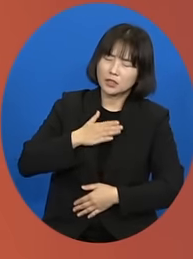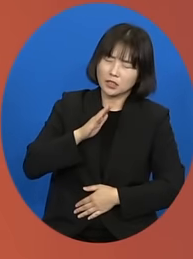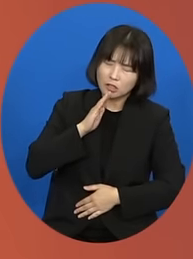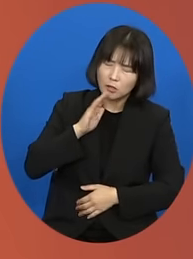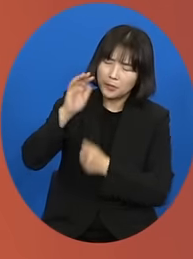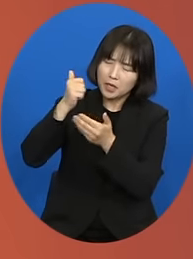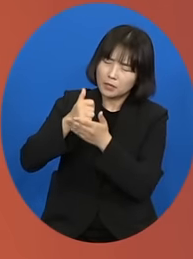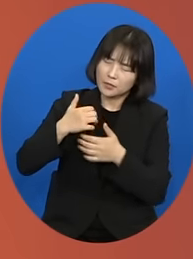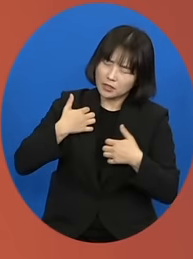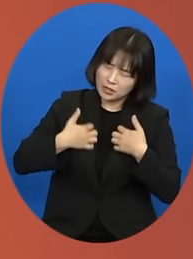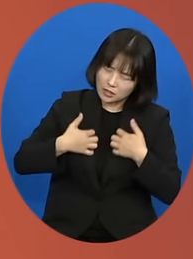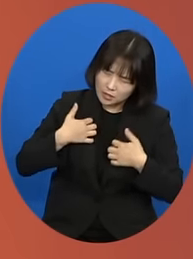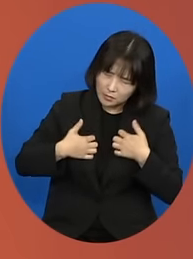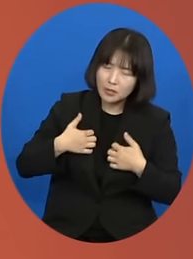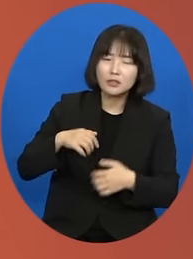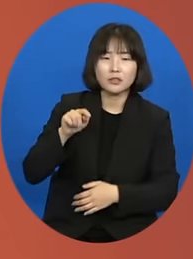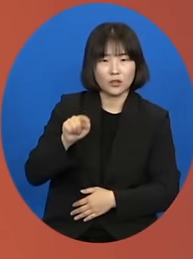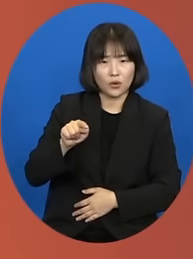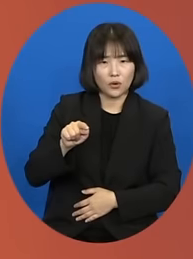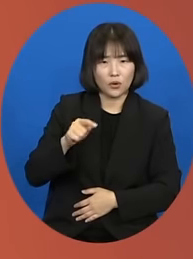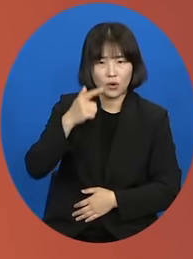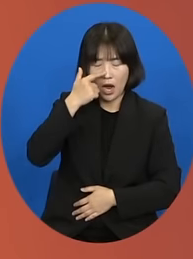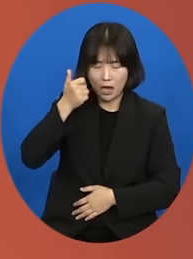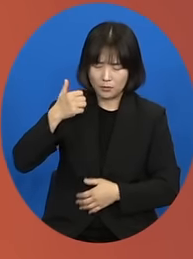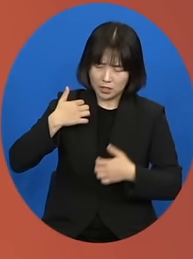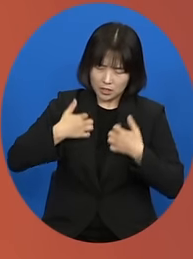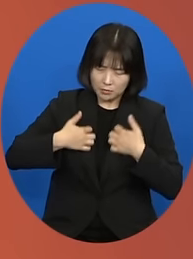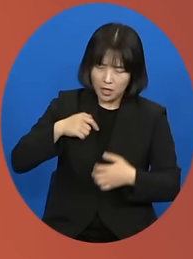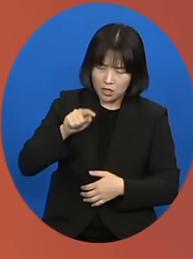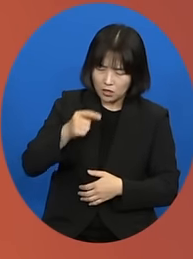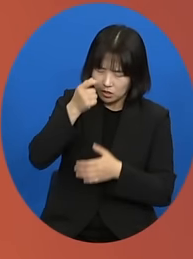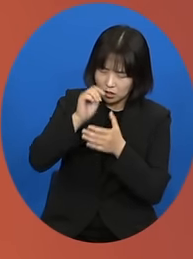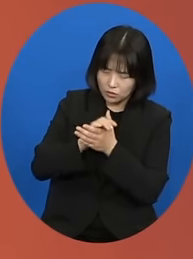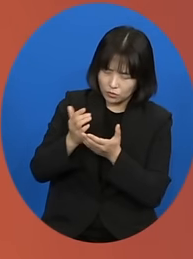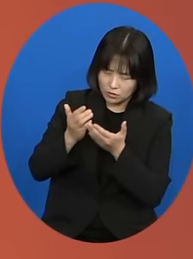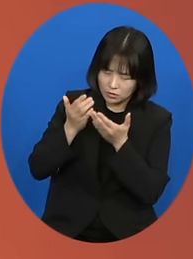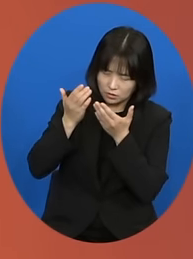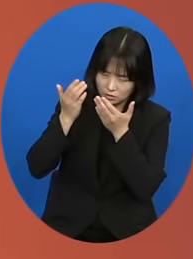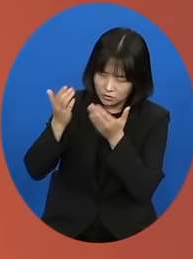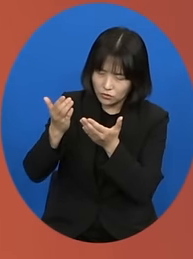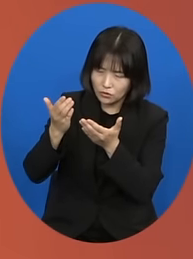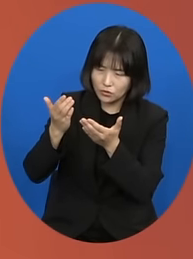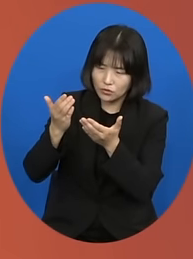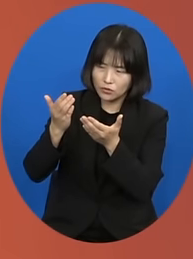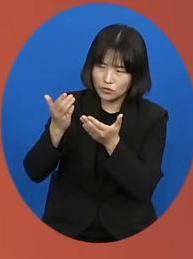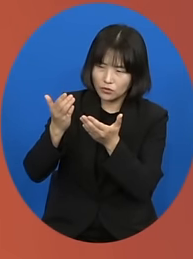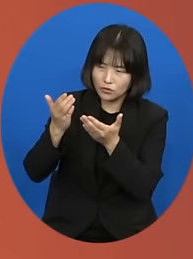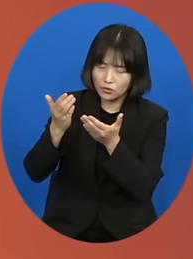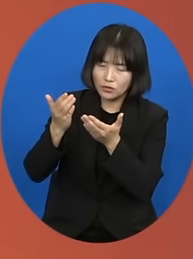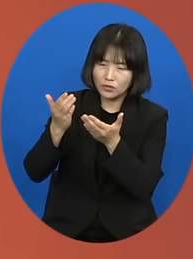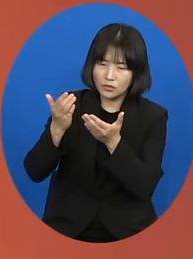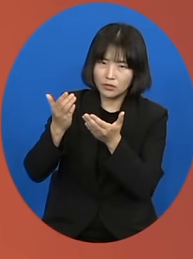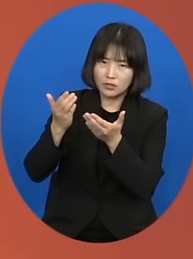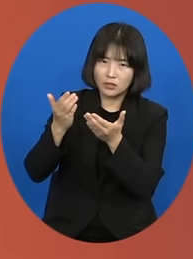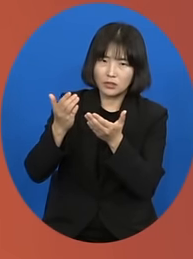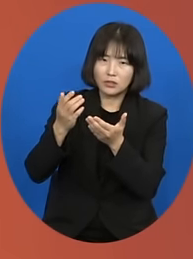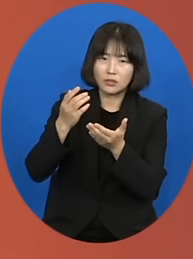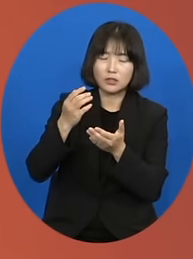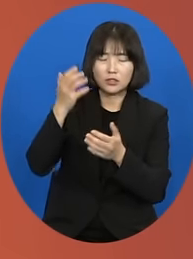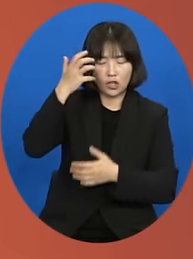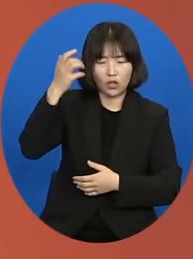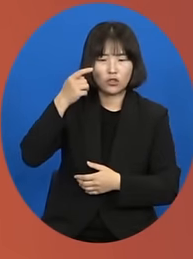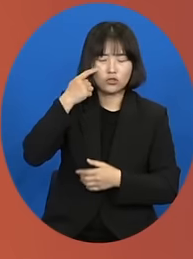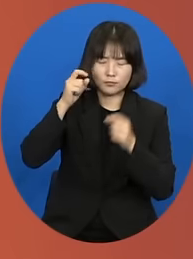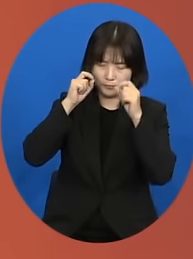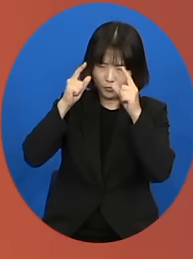하나님이 기뻐하시는 것, 아버지가 기뻐하는 것을 구할 수 있는 능력을 볼 수 있는 눈을 열어주옵소서라고 기도하는